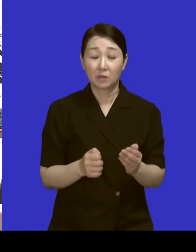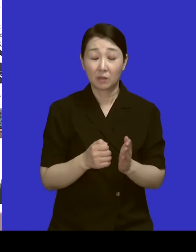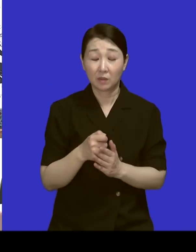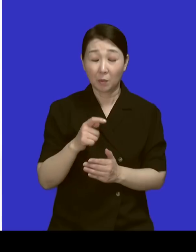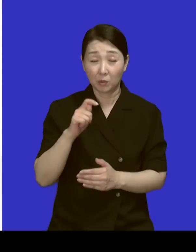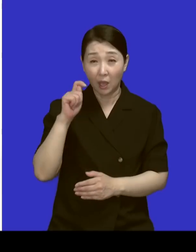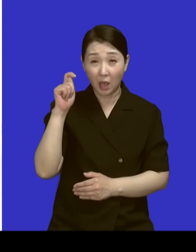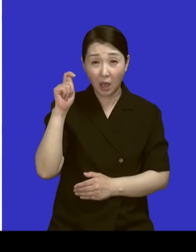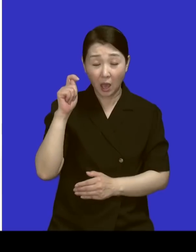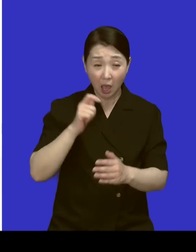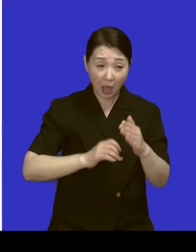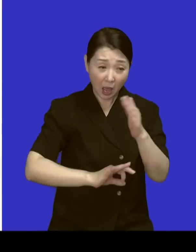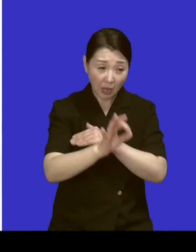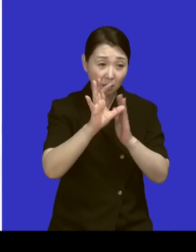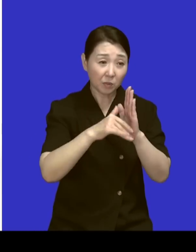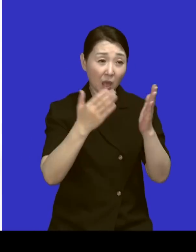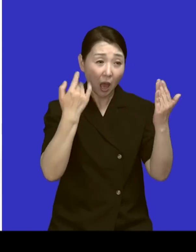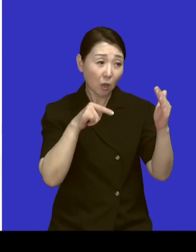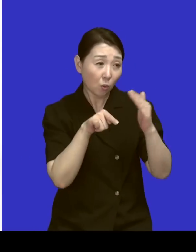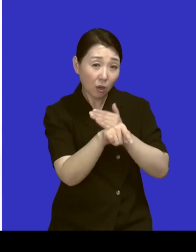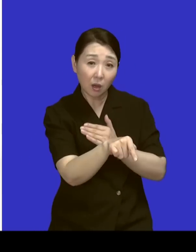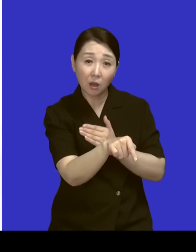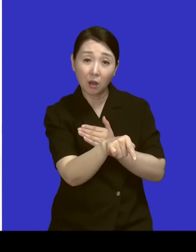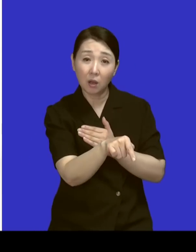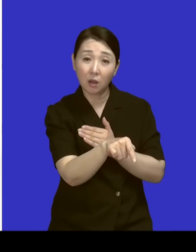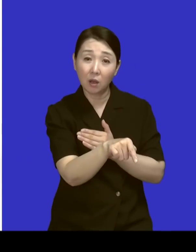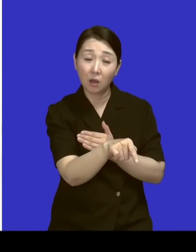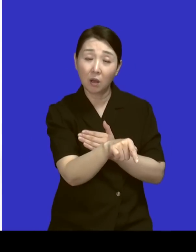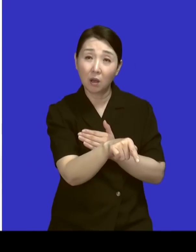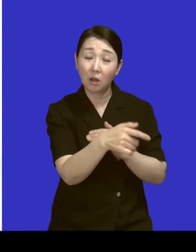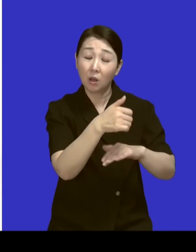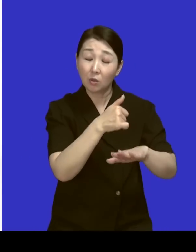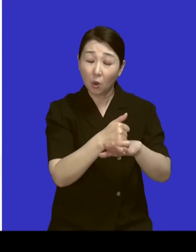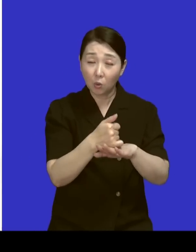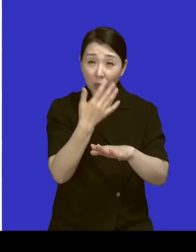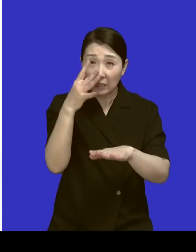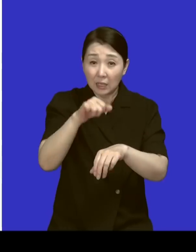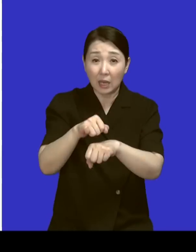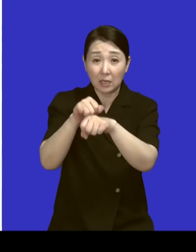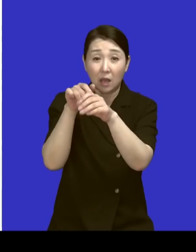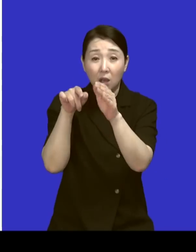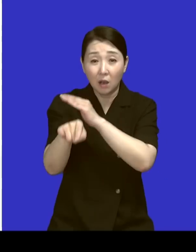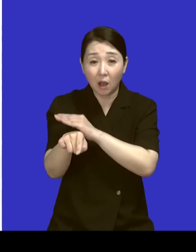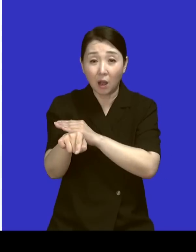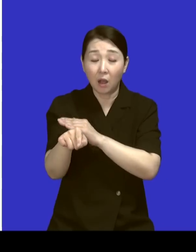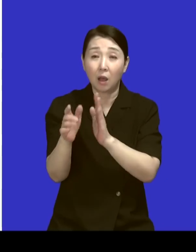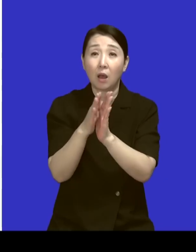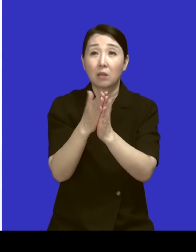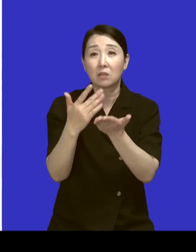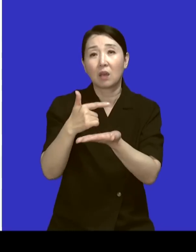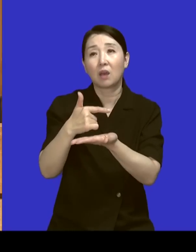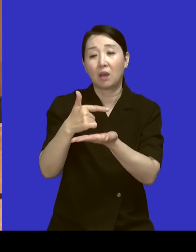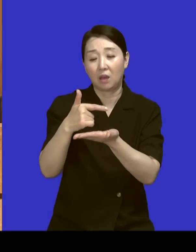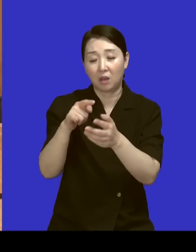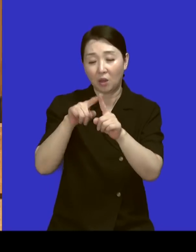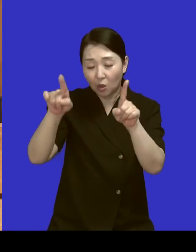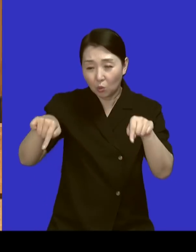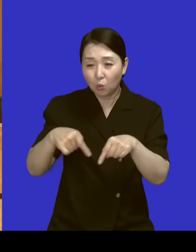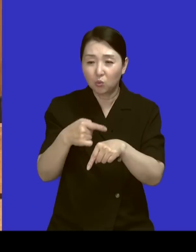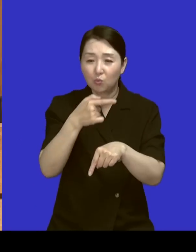아침이 되자마자 학교로 막 달려갔죠. 그래서 쓰레기장을 갔는데 책하고 노트가 다 젖어 있는 거예요.